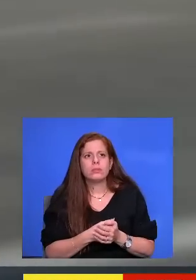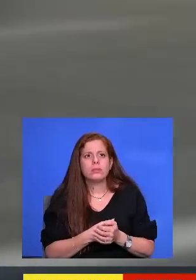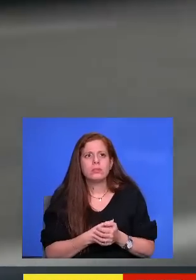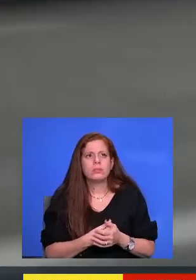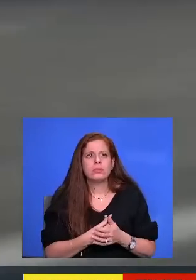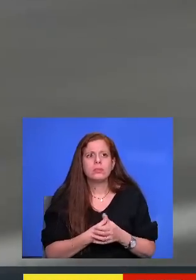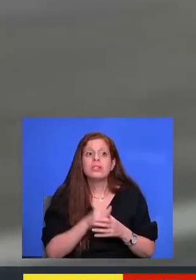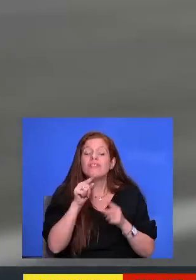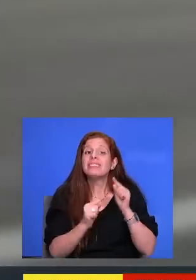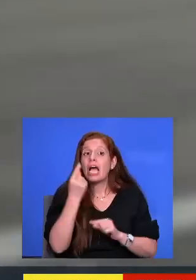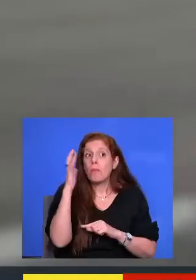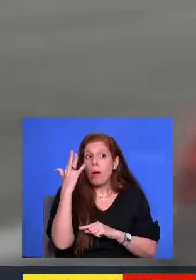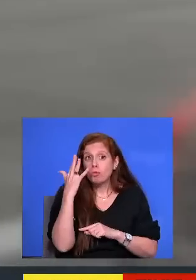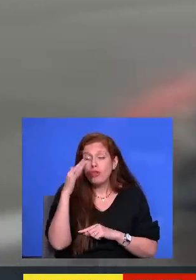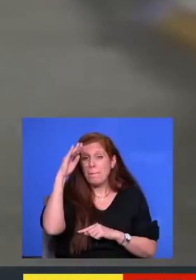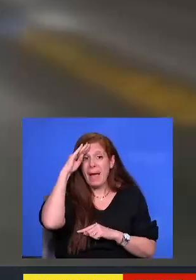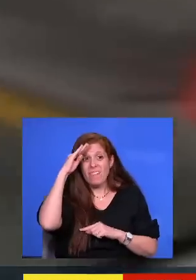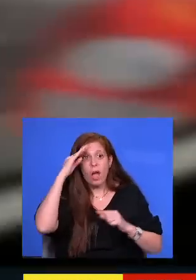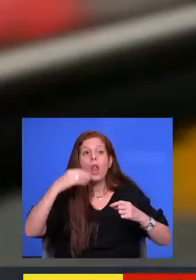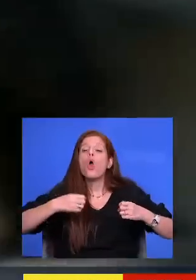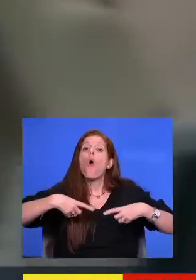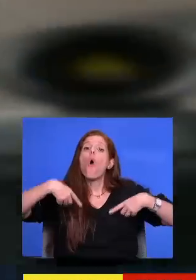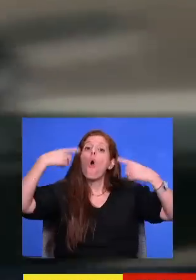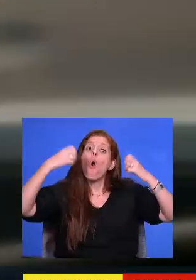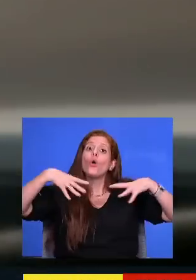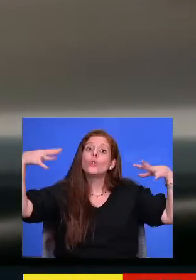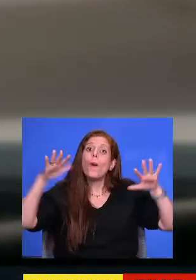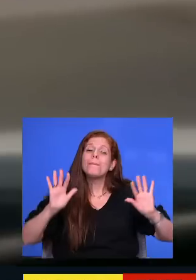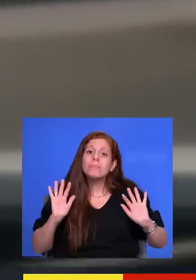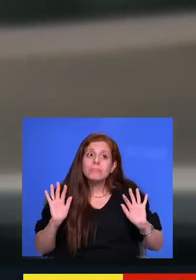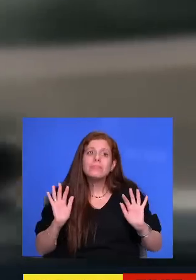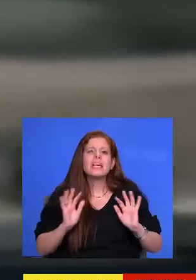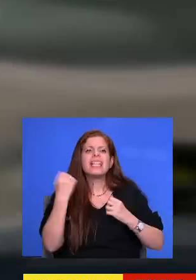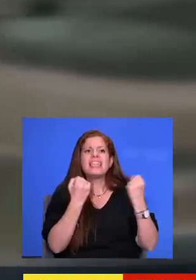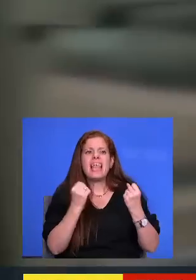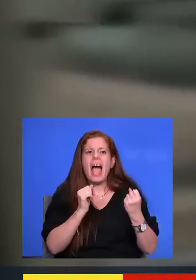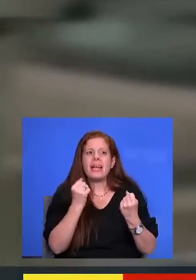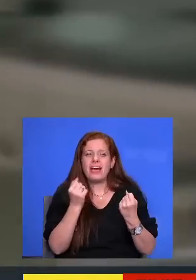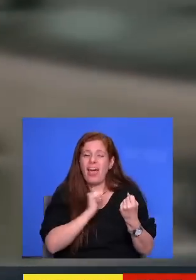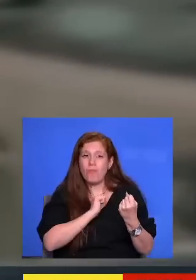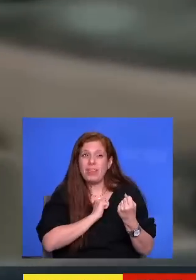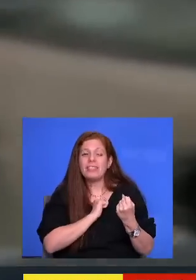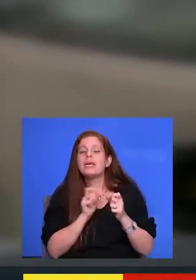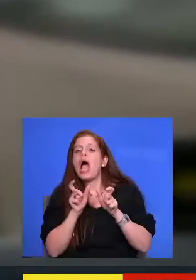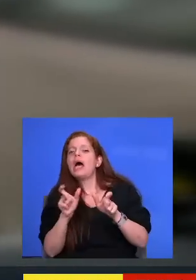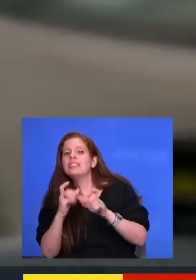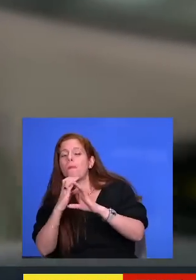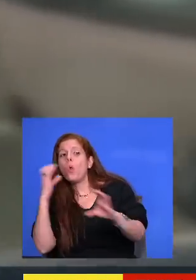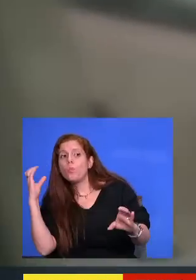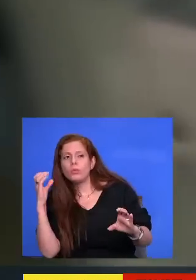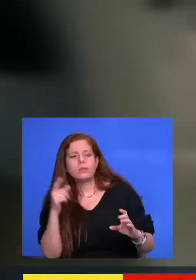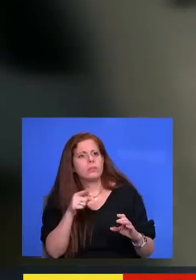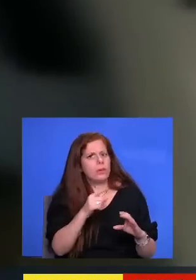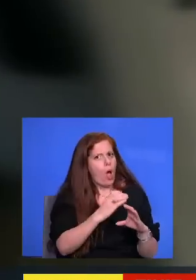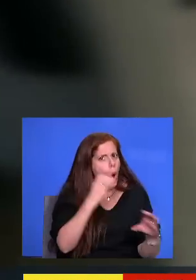וזה קרה ביום חמישי בחיפה לאור יום. נהג רכב פרטי חסם אוטובוס אגד שניסה להשתלב בתנועה. לדברי נהג האוטובוס,